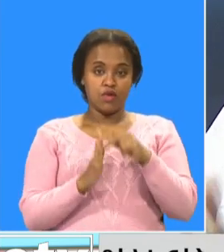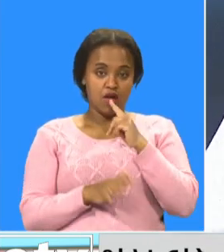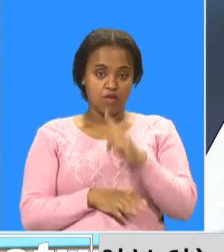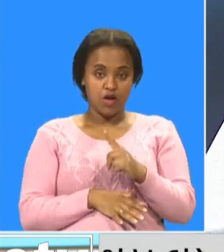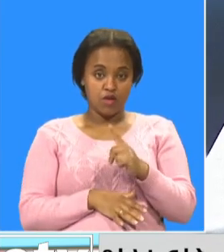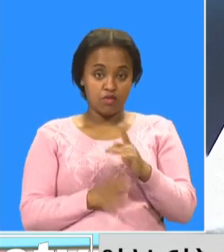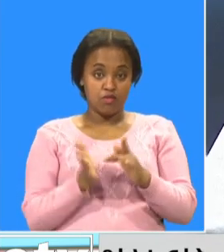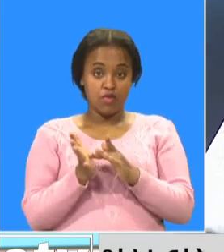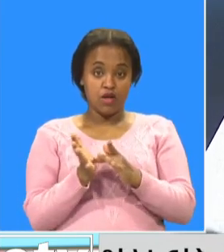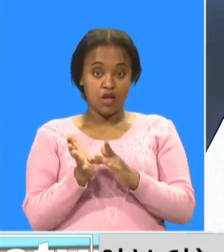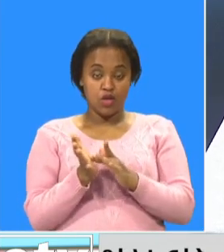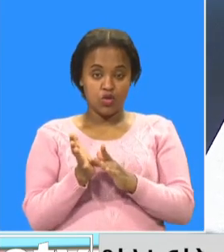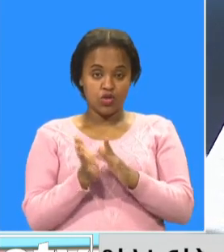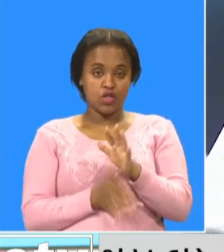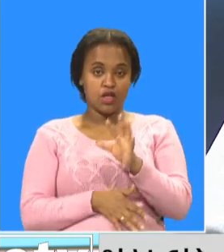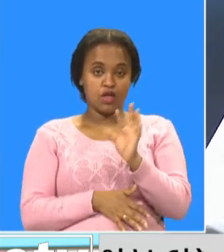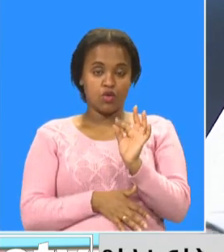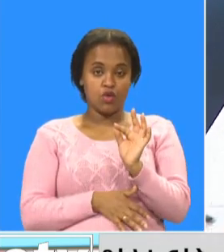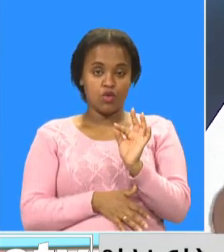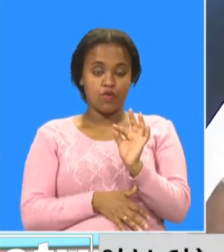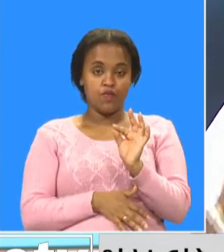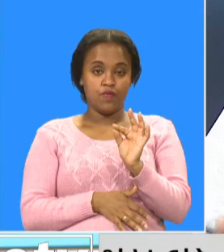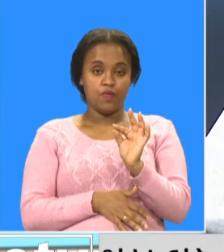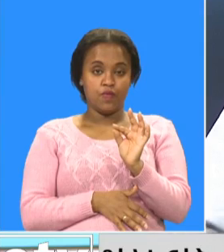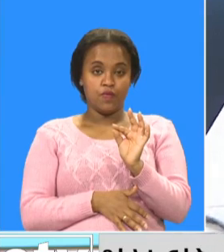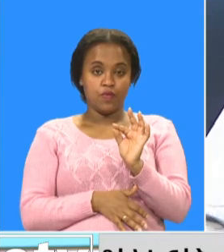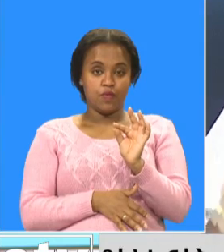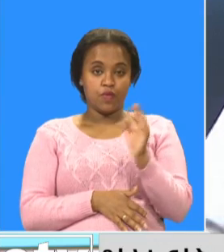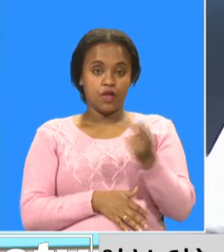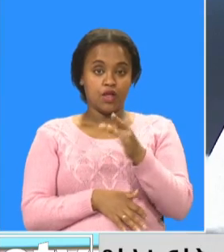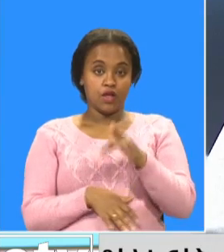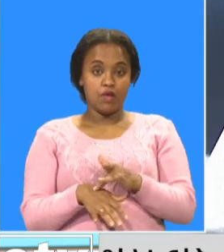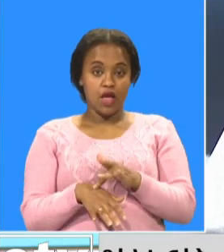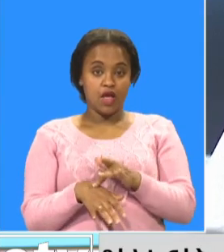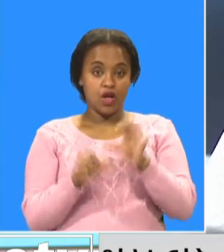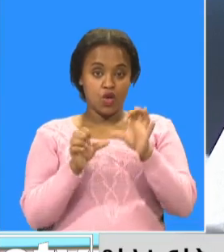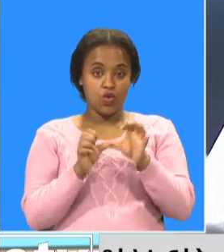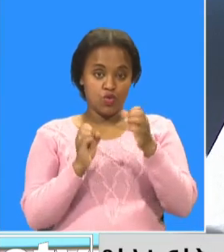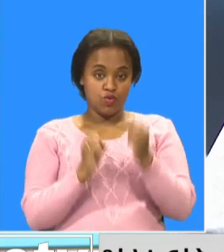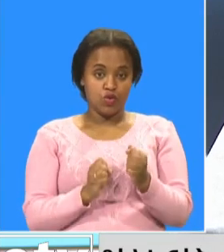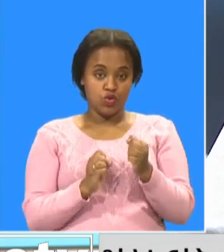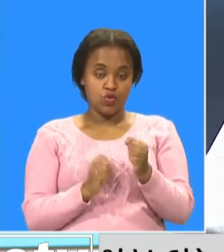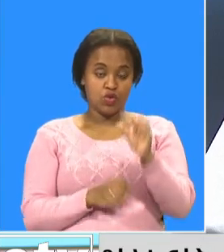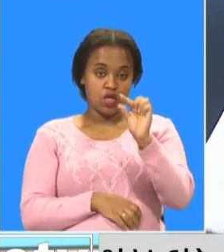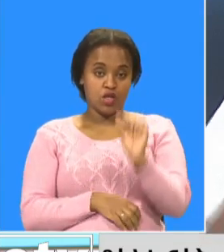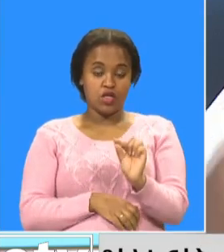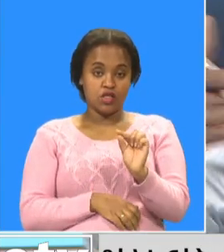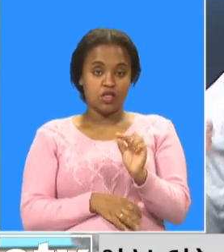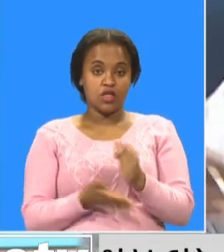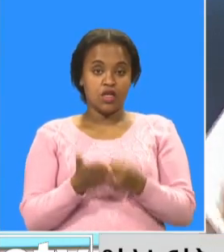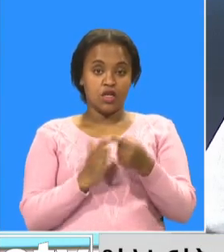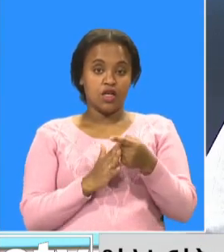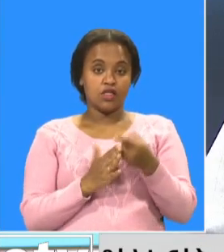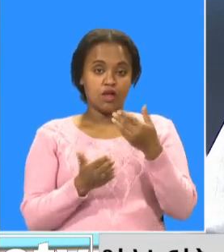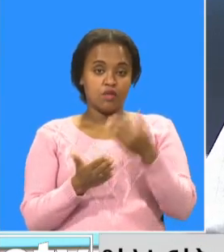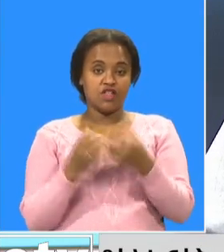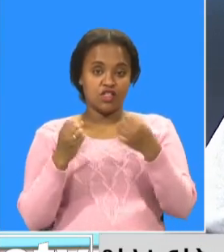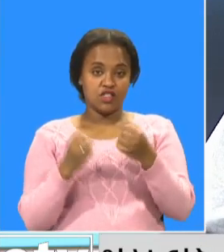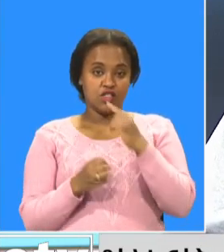እንግዲህ መድኃኒቶችም ደግሞ ተገኝቶ ጥቅም ላይ ሊውሉ የሚችሉት አትሊስት ለዛ መድረስ ስንችል